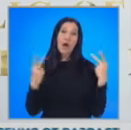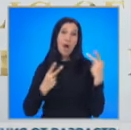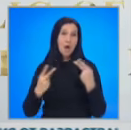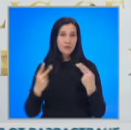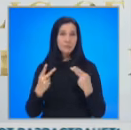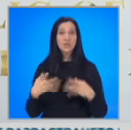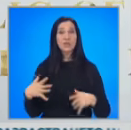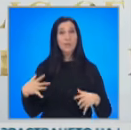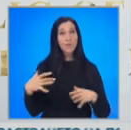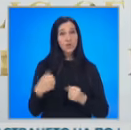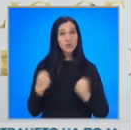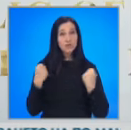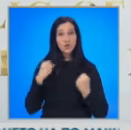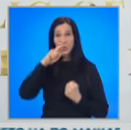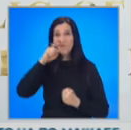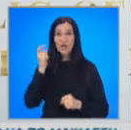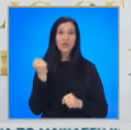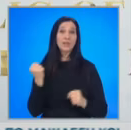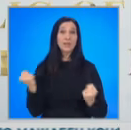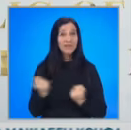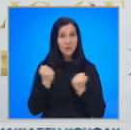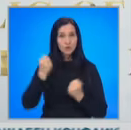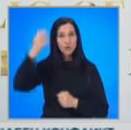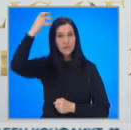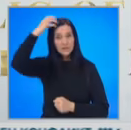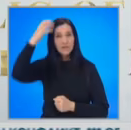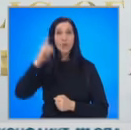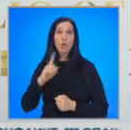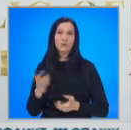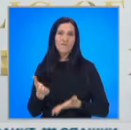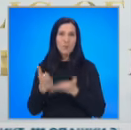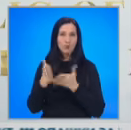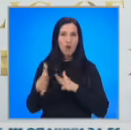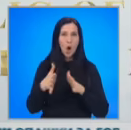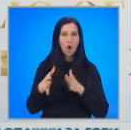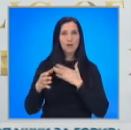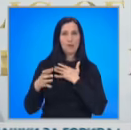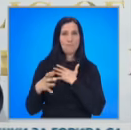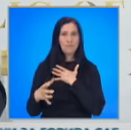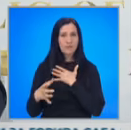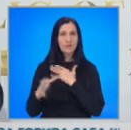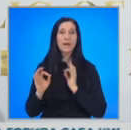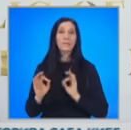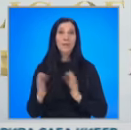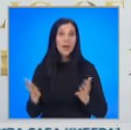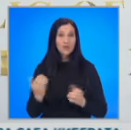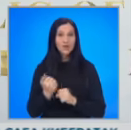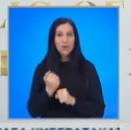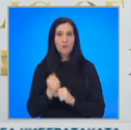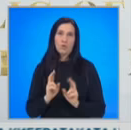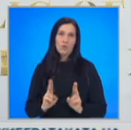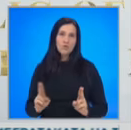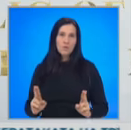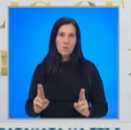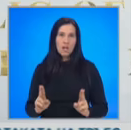да поддържаме жизненно важните функции на държавата, където са в помощ на хората, бизнеса, така че да функционира